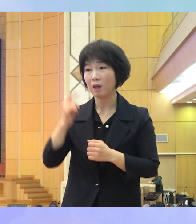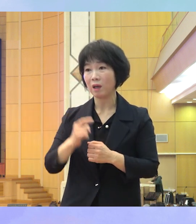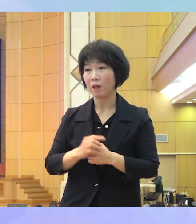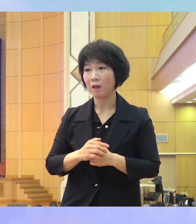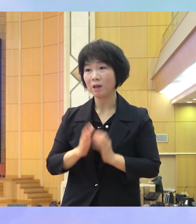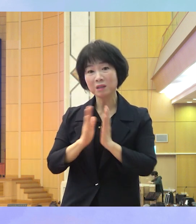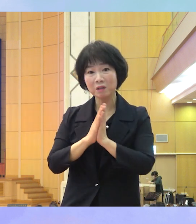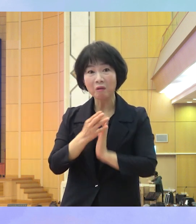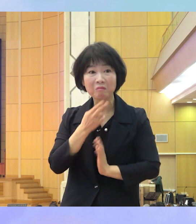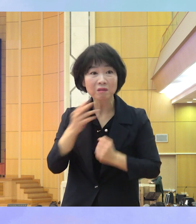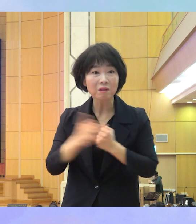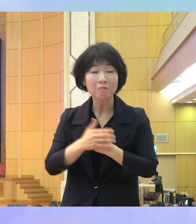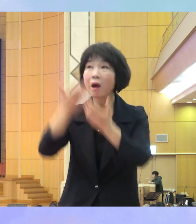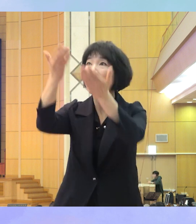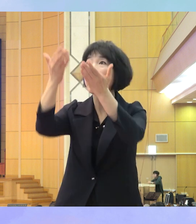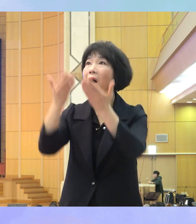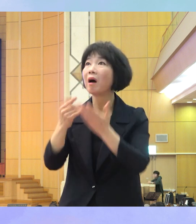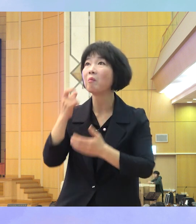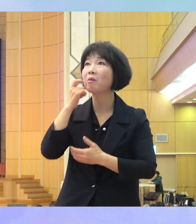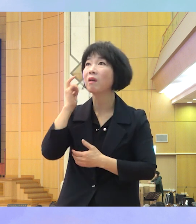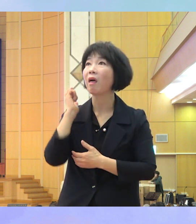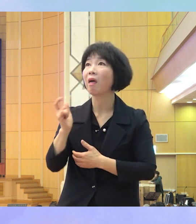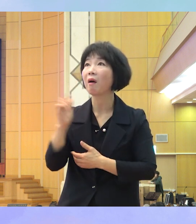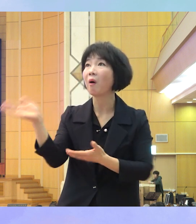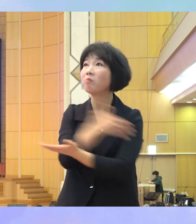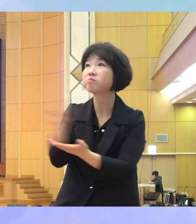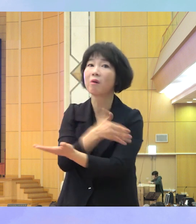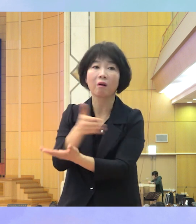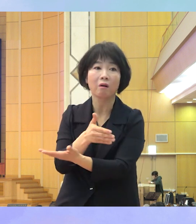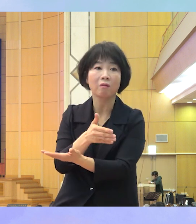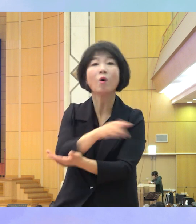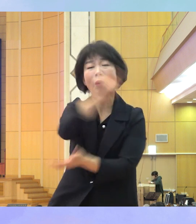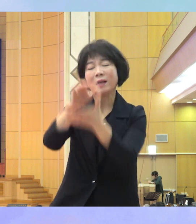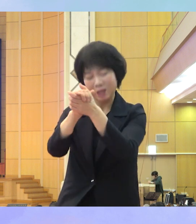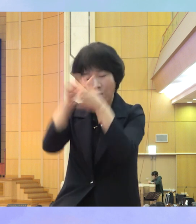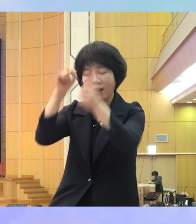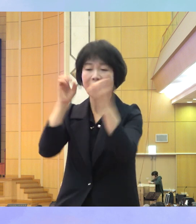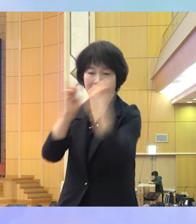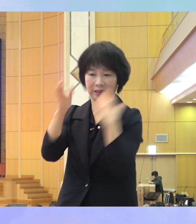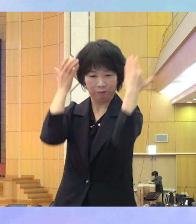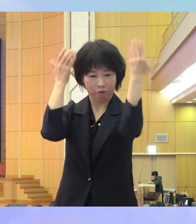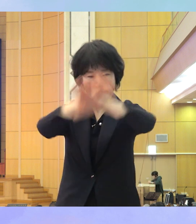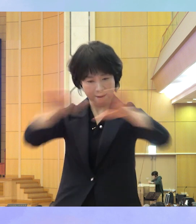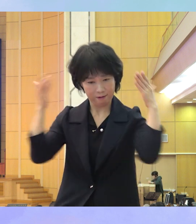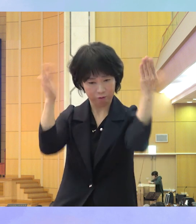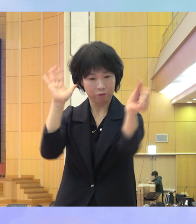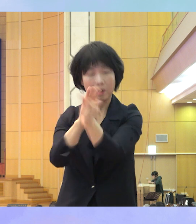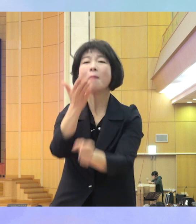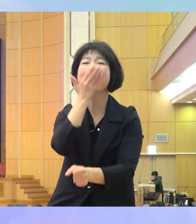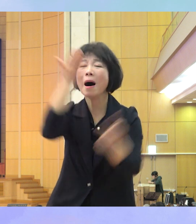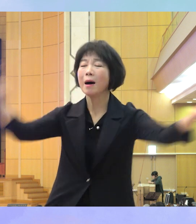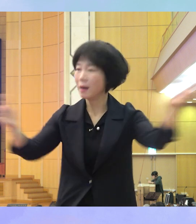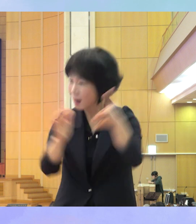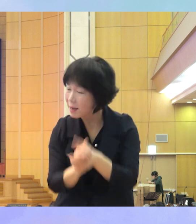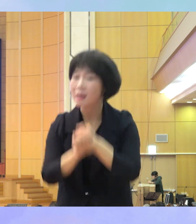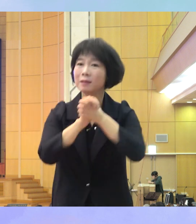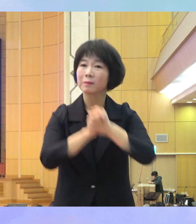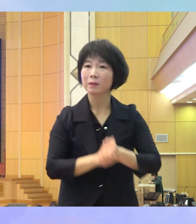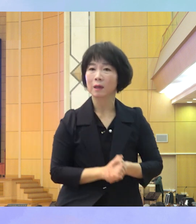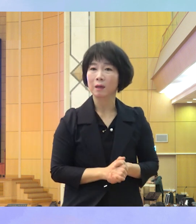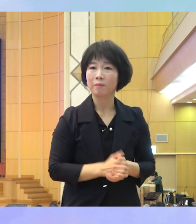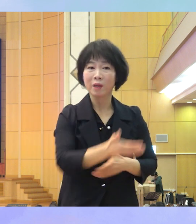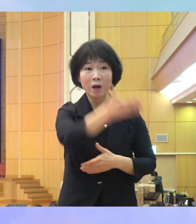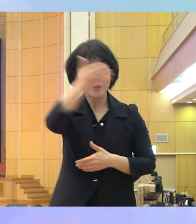거야. 다 구하면 주게 돼 있어. 기도하라 응답하리라. 그래서 12절 보니까 너희가